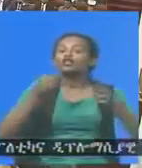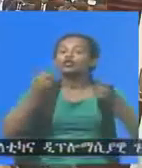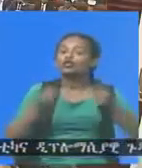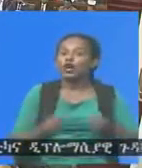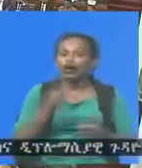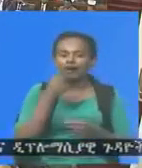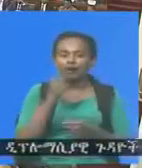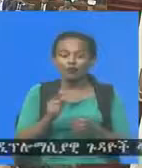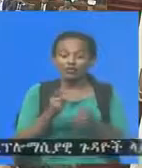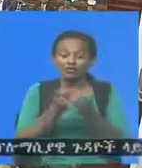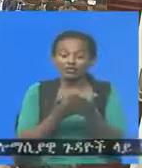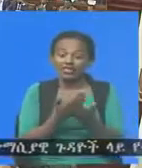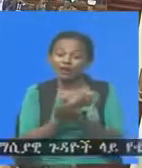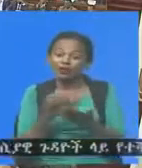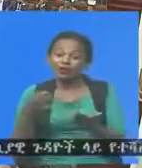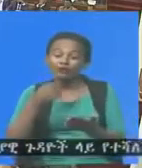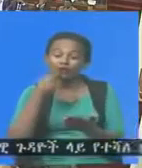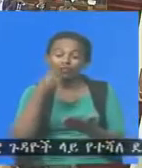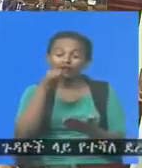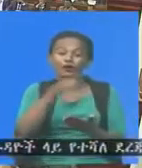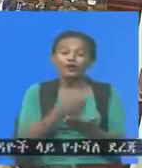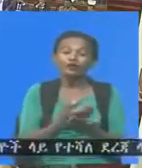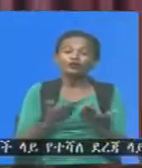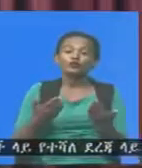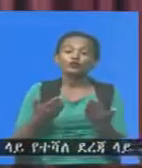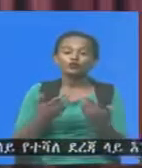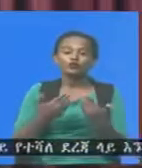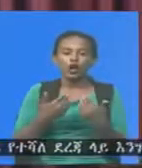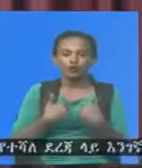እዚህ ጋር ሊሰመርበት የሚገባቸው ጉዳዮች አሉ።